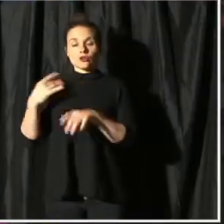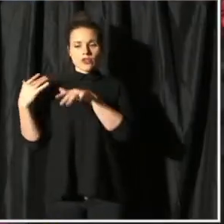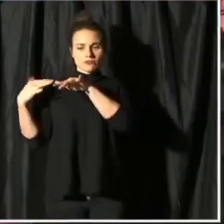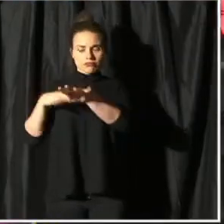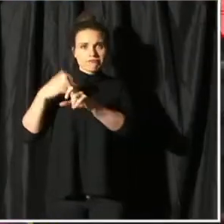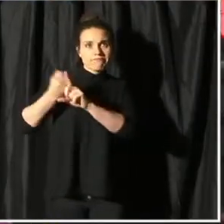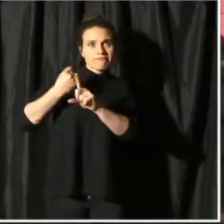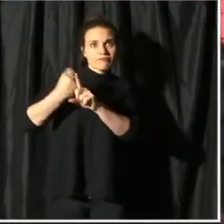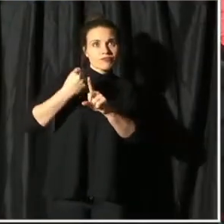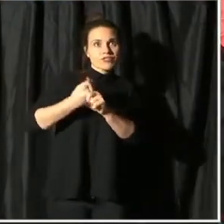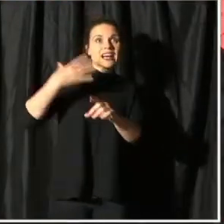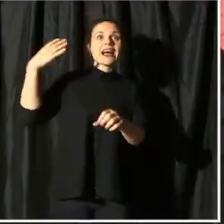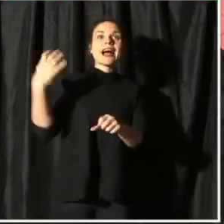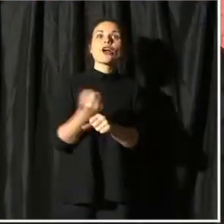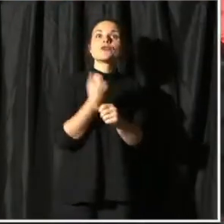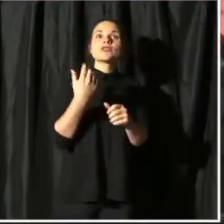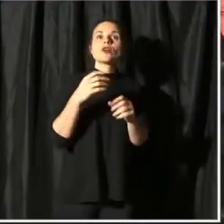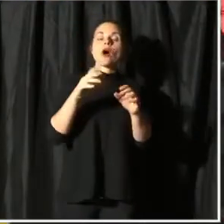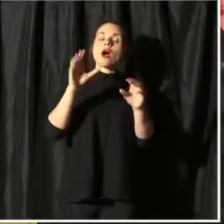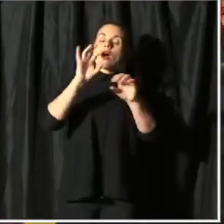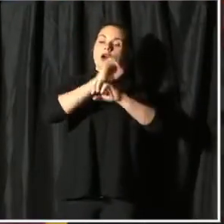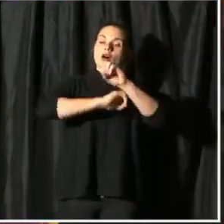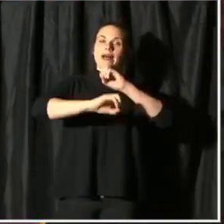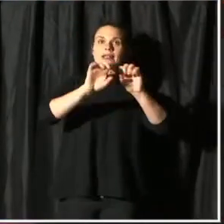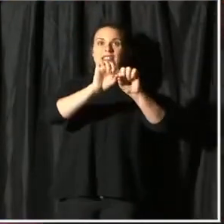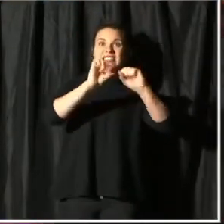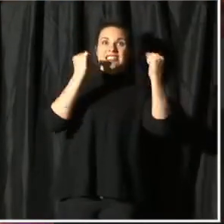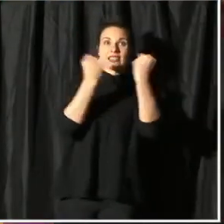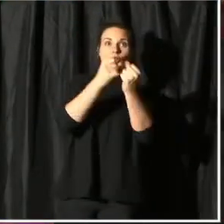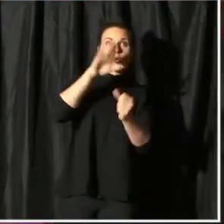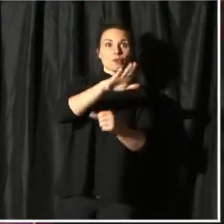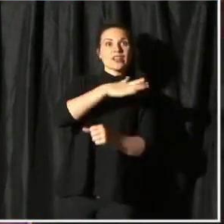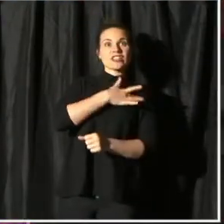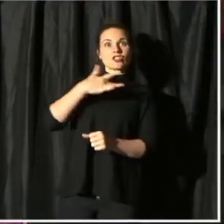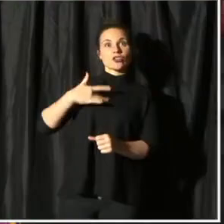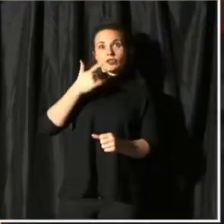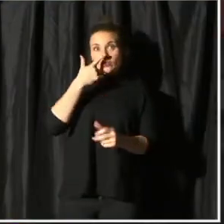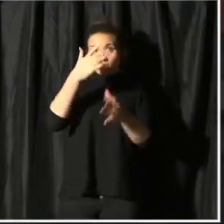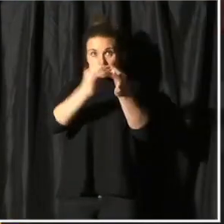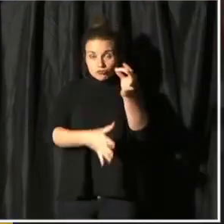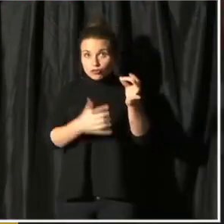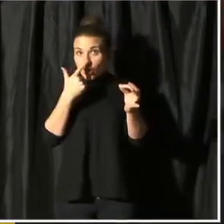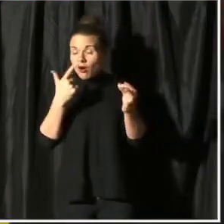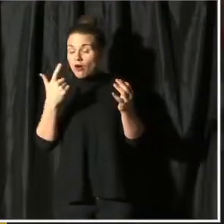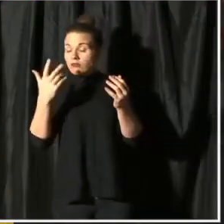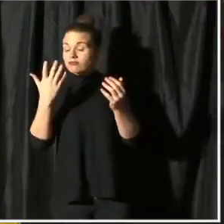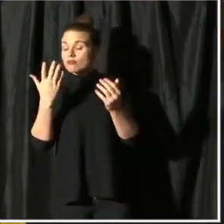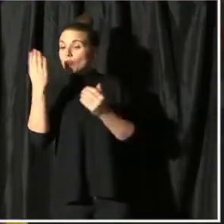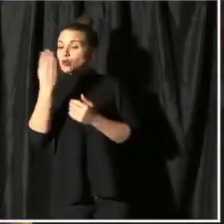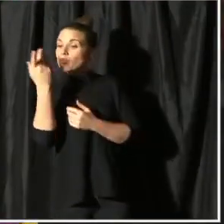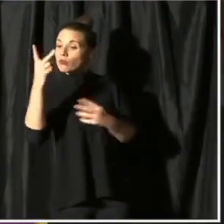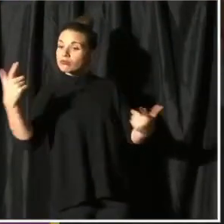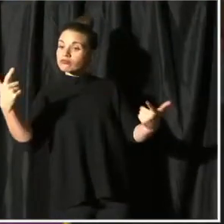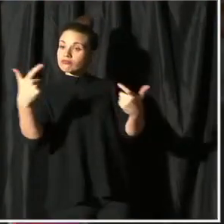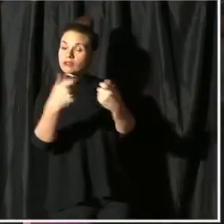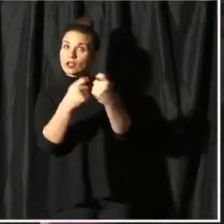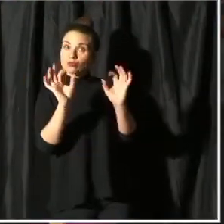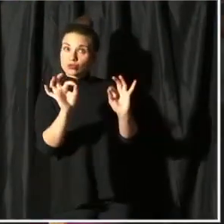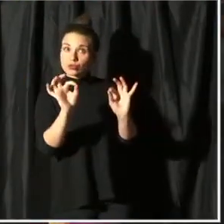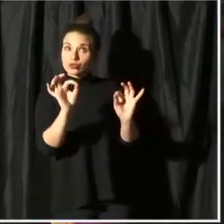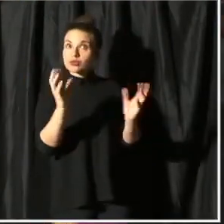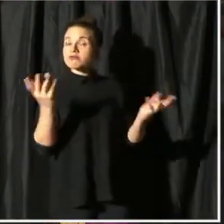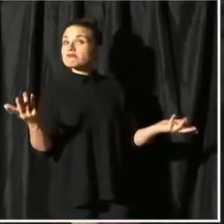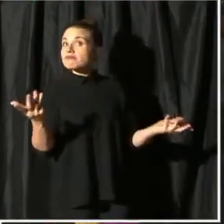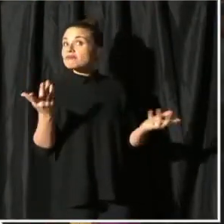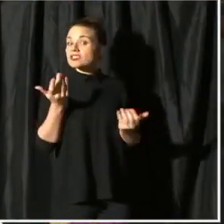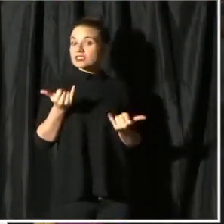ségur aujourd'hui est-ce que ce ségur il il est malgré tout à la hauteur des attentes de ce que la france aujourd'hui peut attendre